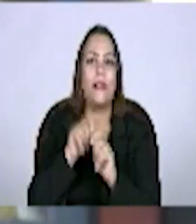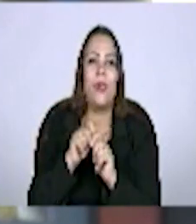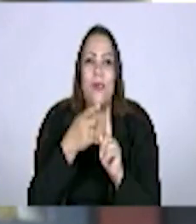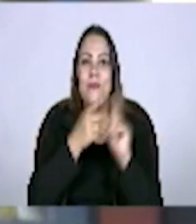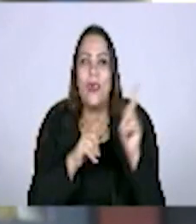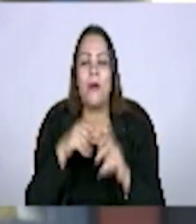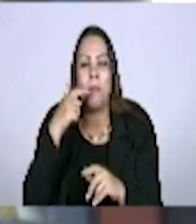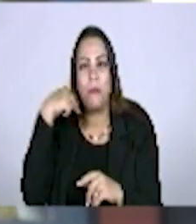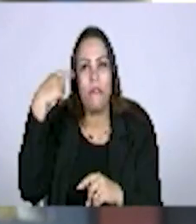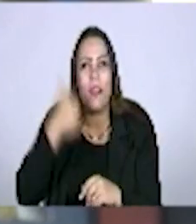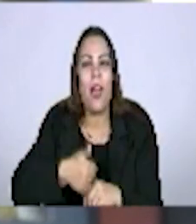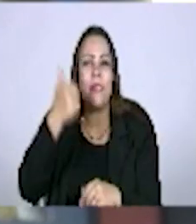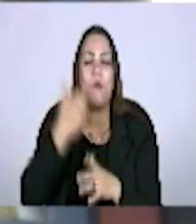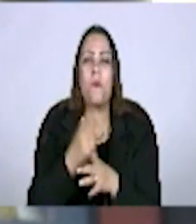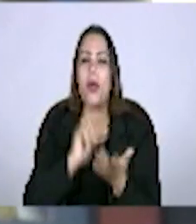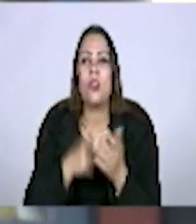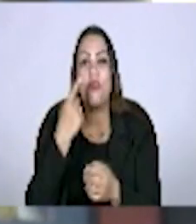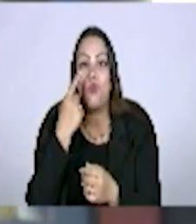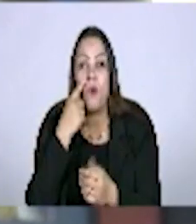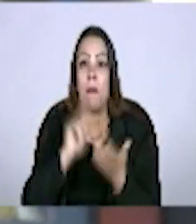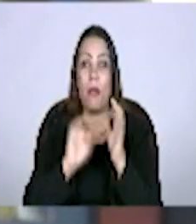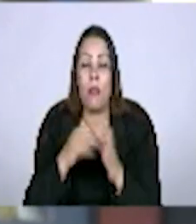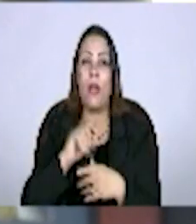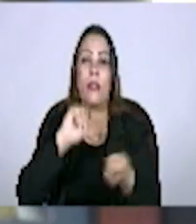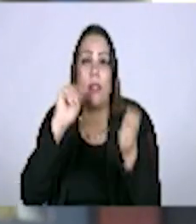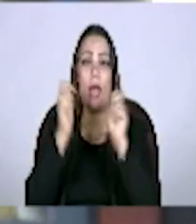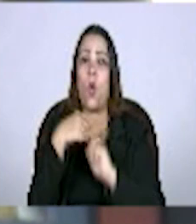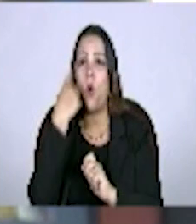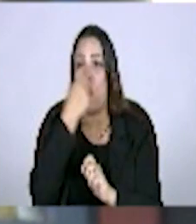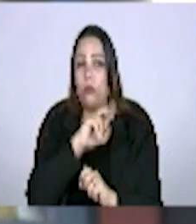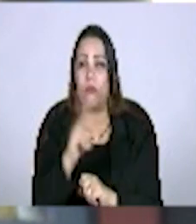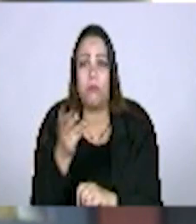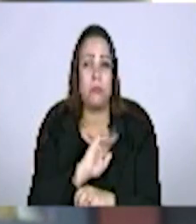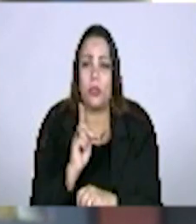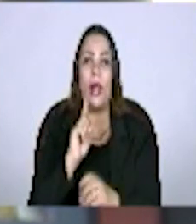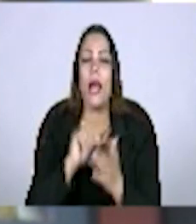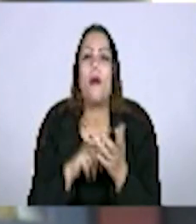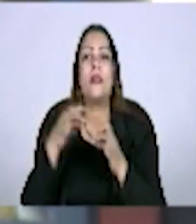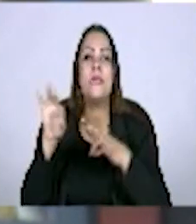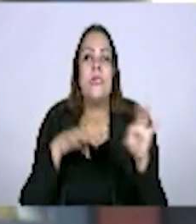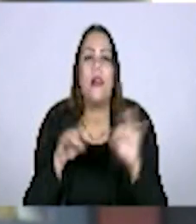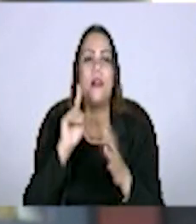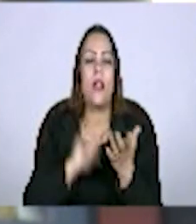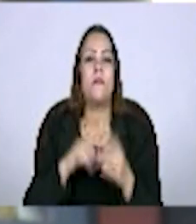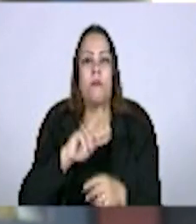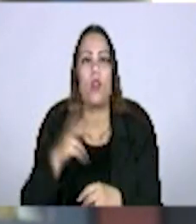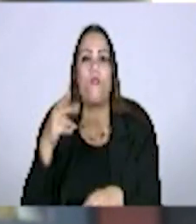ومتطلع ان هي ترى بالفعل ليس فقط تغييرا في الوجوه ولكن تغييرا في السياسات